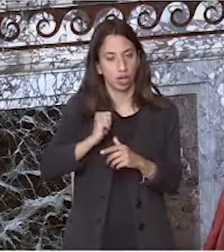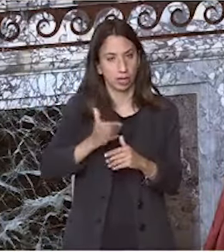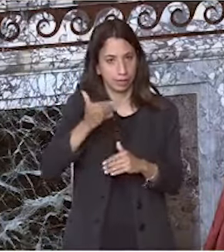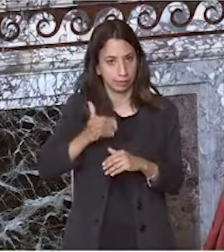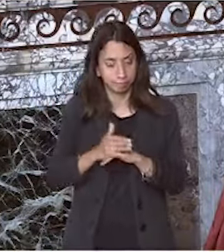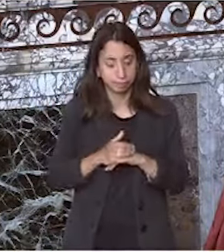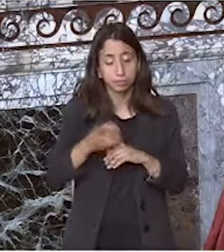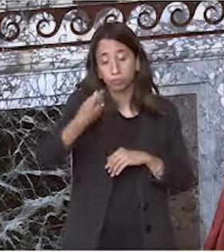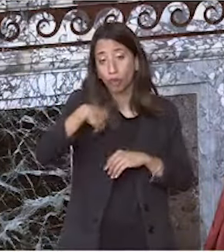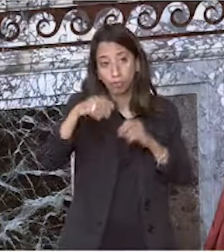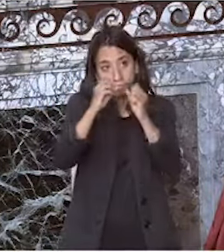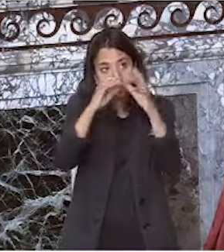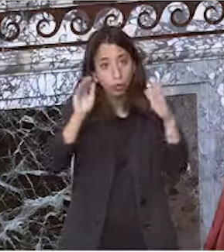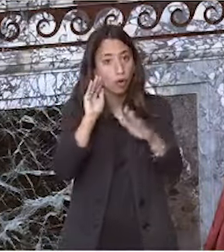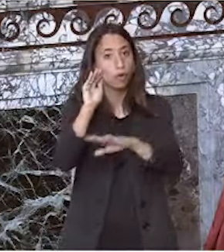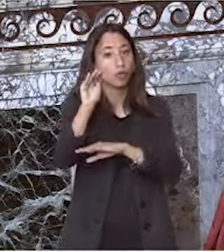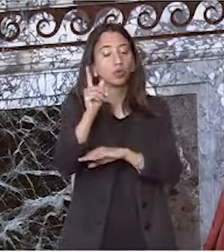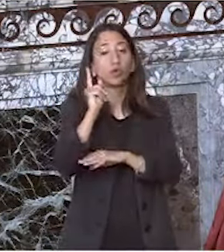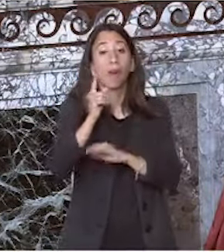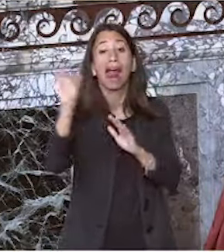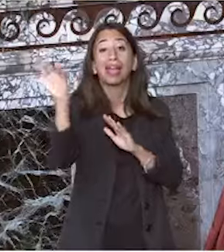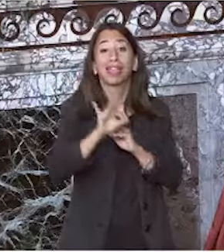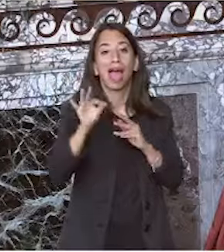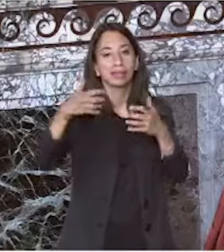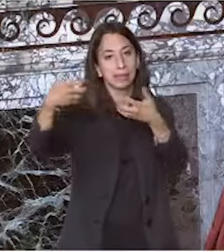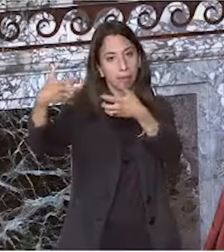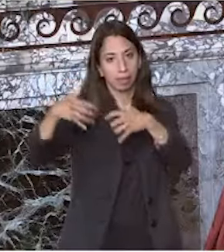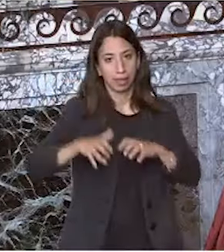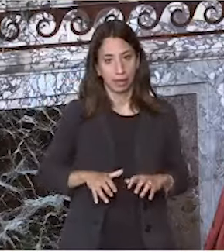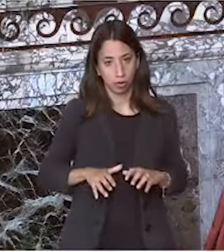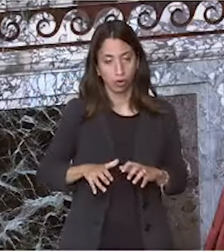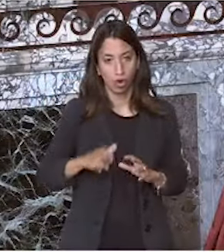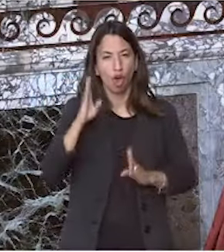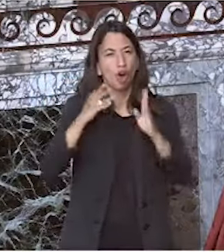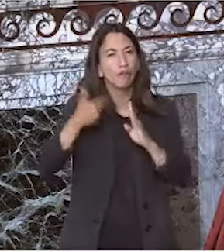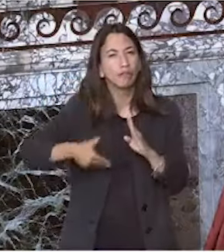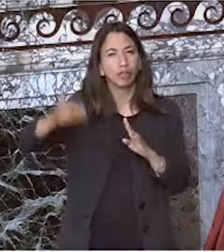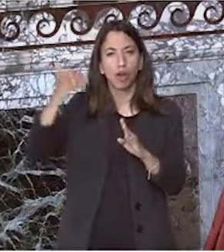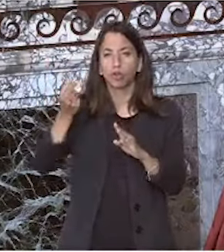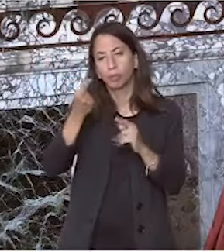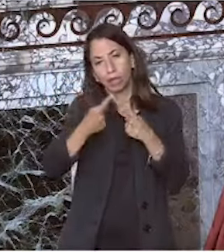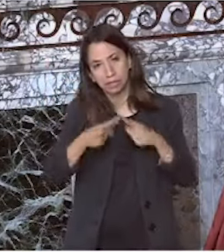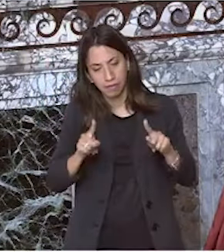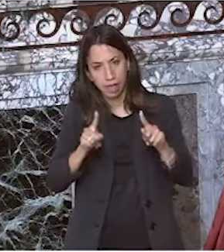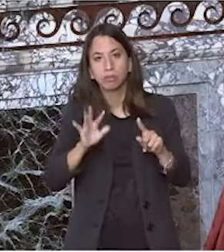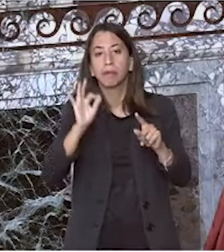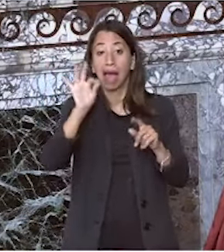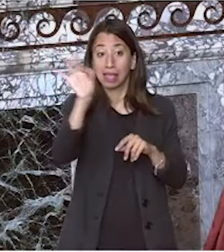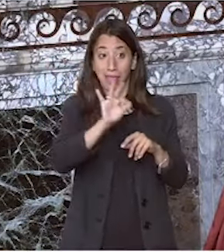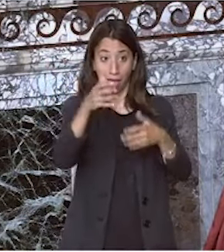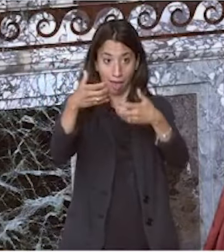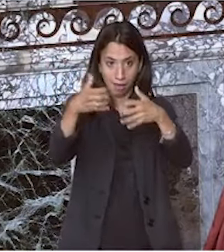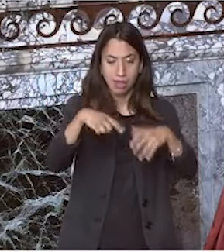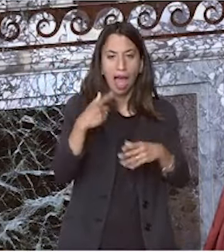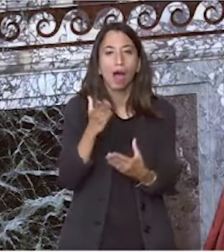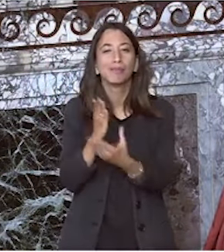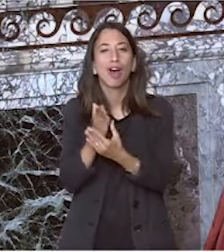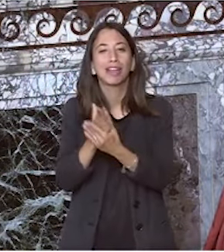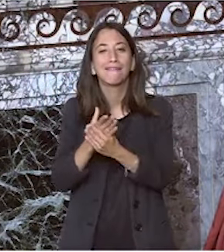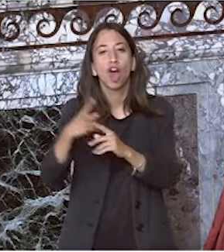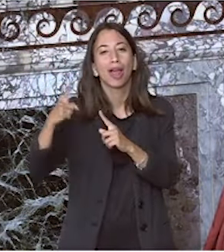Nel prossimo futuro la discesa dei tassi si accompagnerà, diversamente dal passato, a una riduzione dei portafogli di titoli